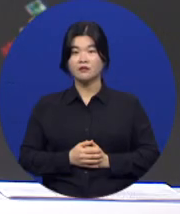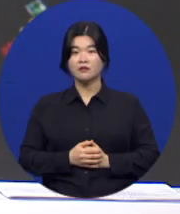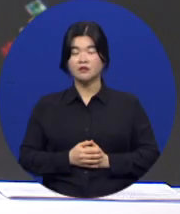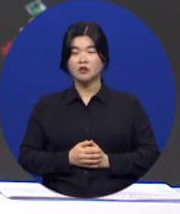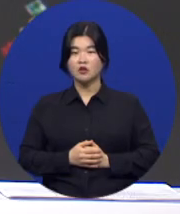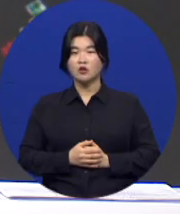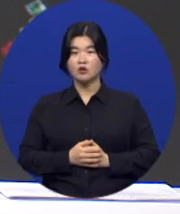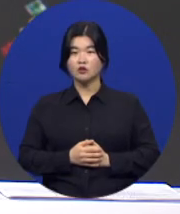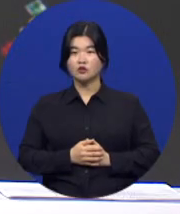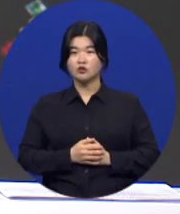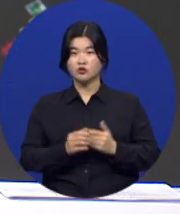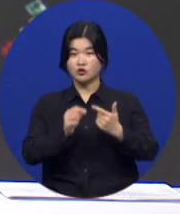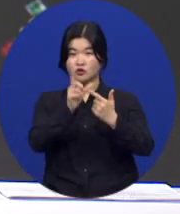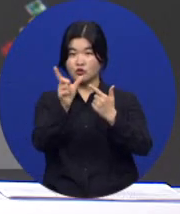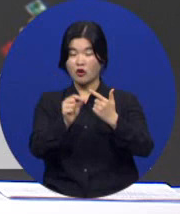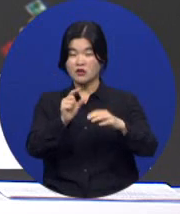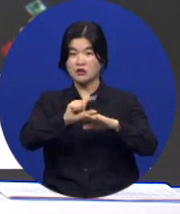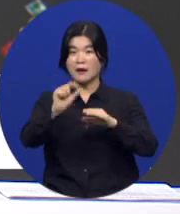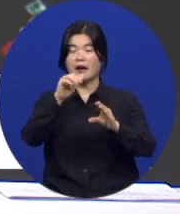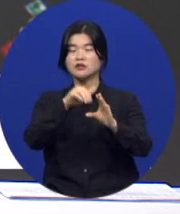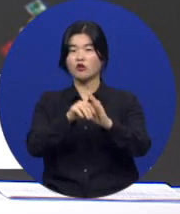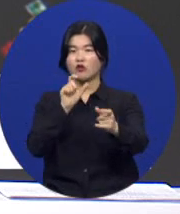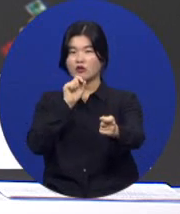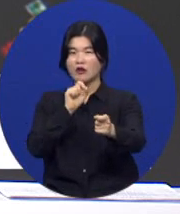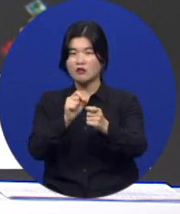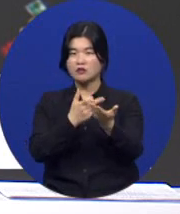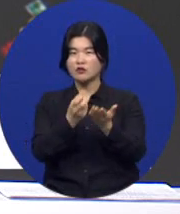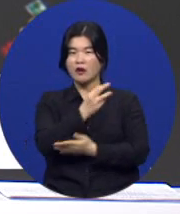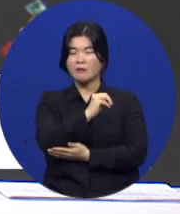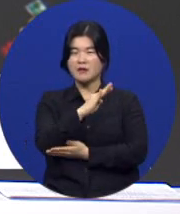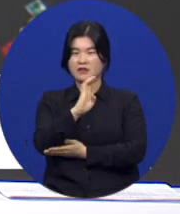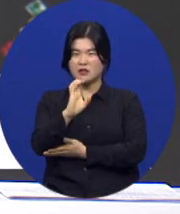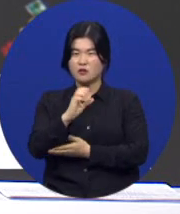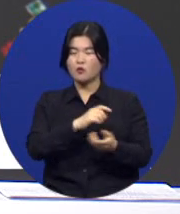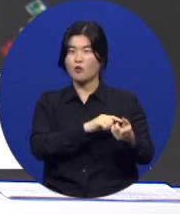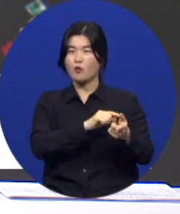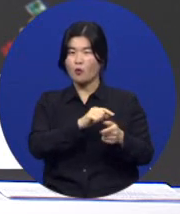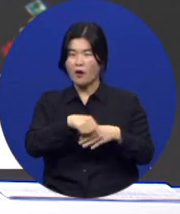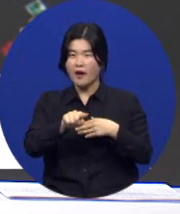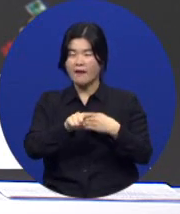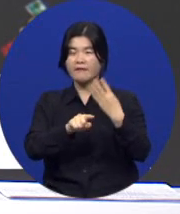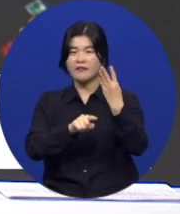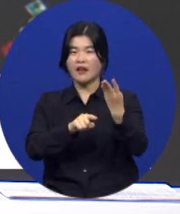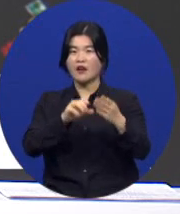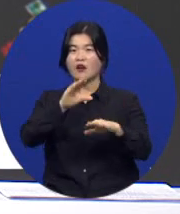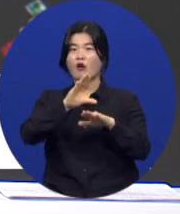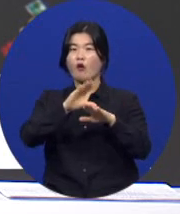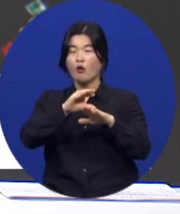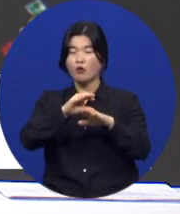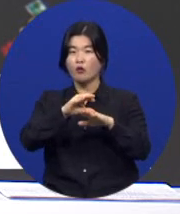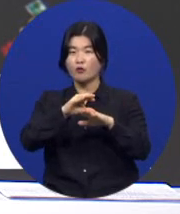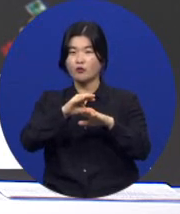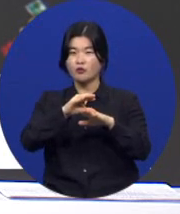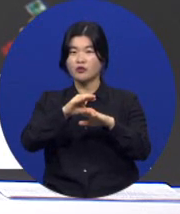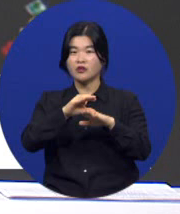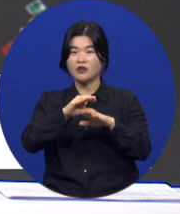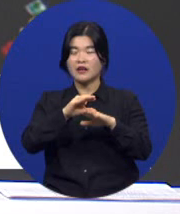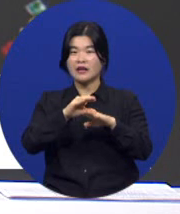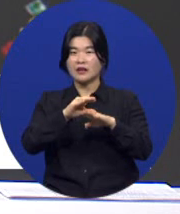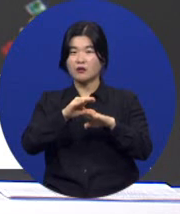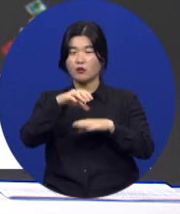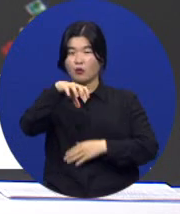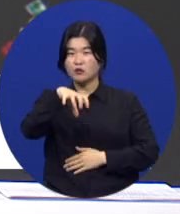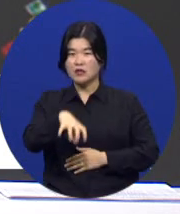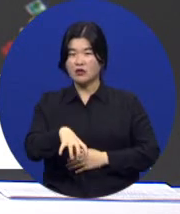6일 지방선거를 앞두고 제주 mbc 와 제주일보 제주 cbs 와 제주에 수리 등 이 돈의 언론사 사가